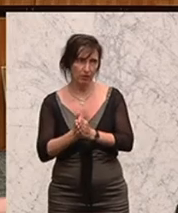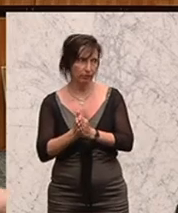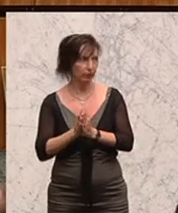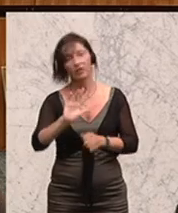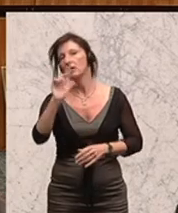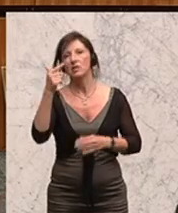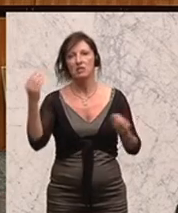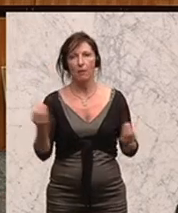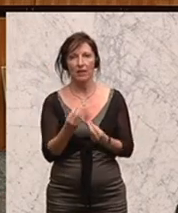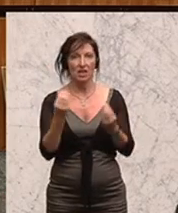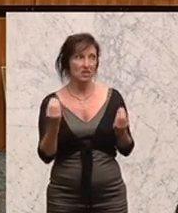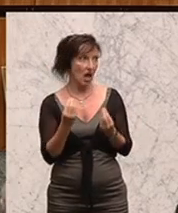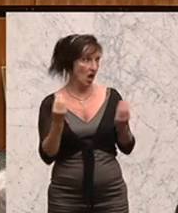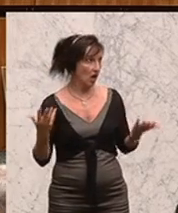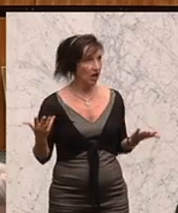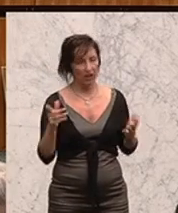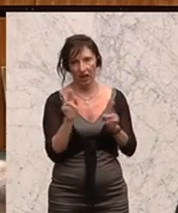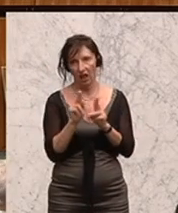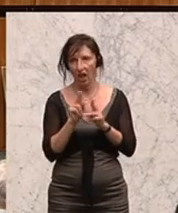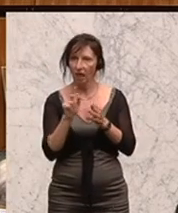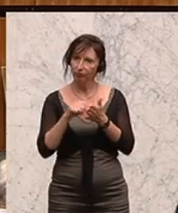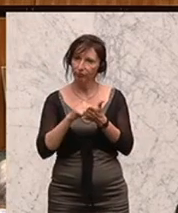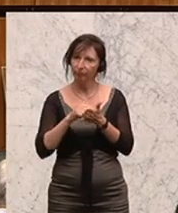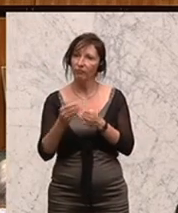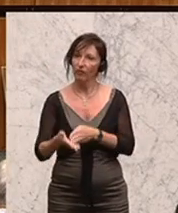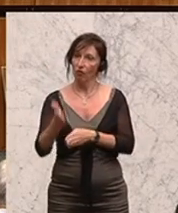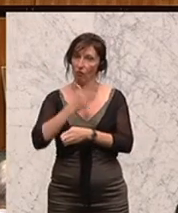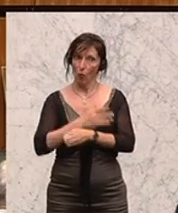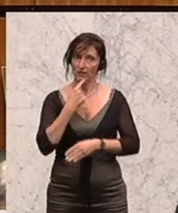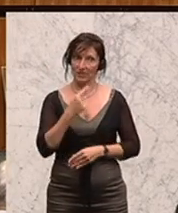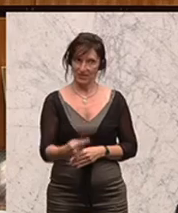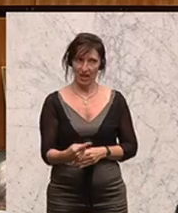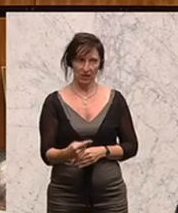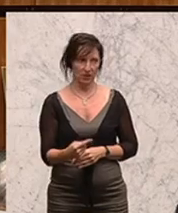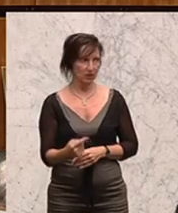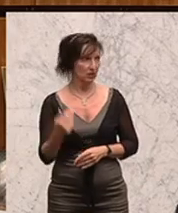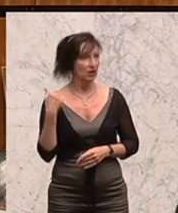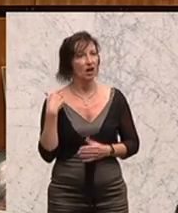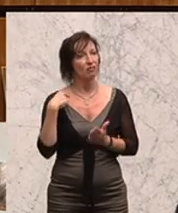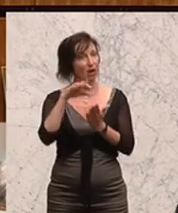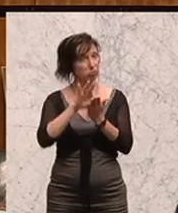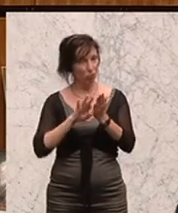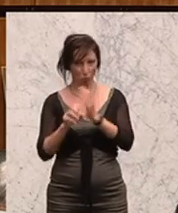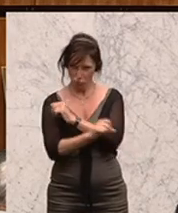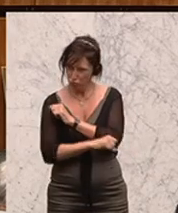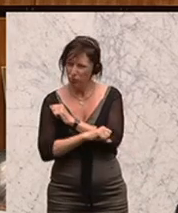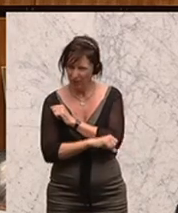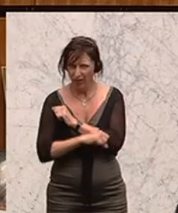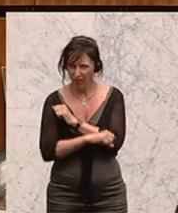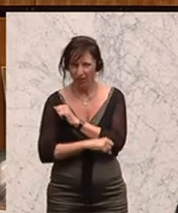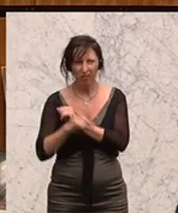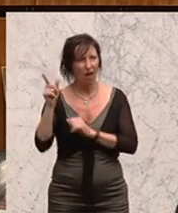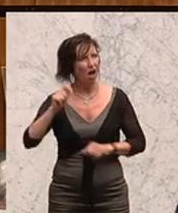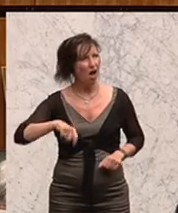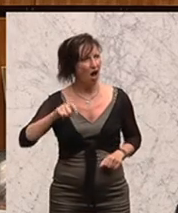dann bei ihm vorgelegen ist beim Nationalratspräsidenten. Bruno Rossmann ist jetzt übrigens auch gleich wieder am Wort. Des